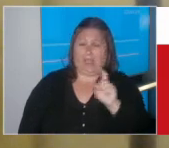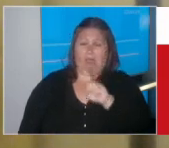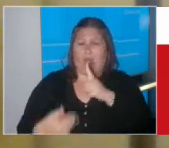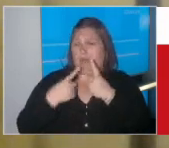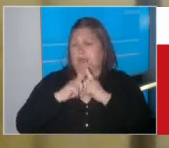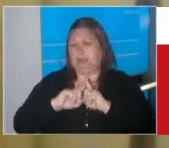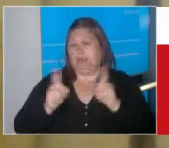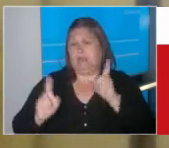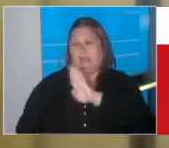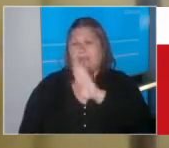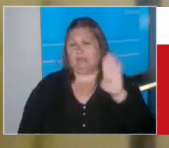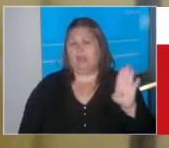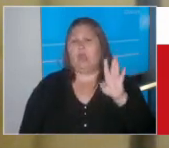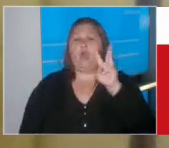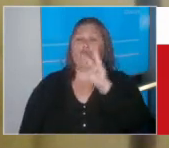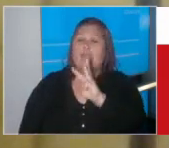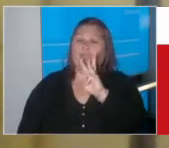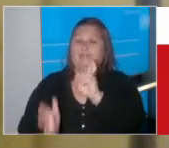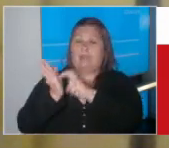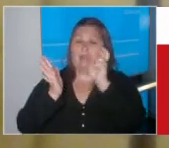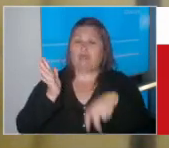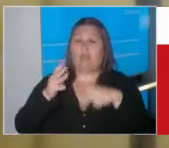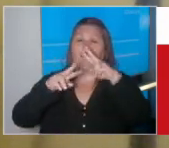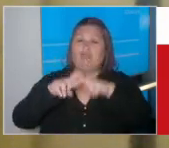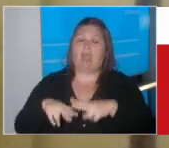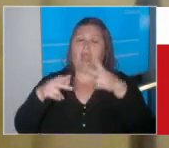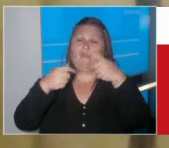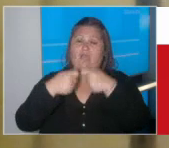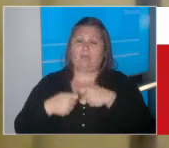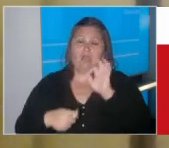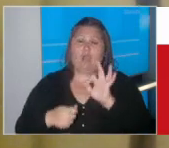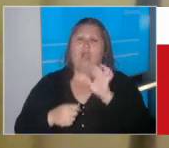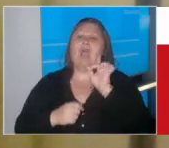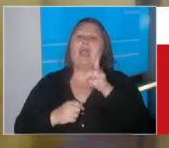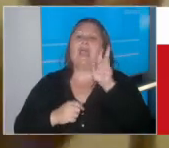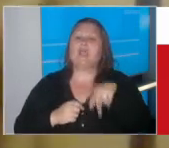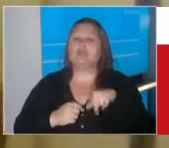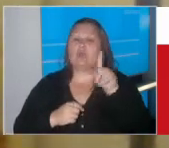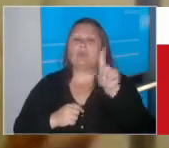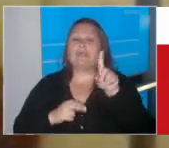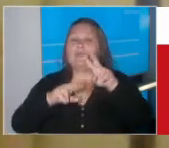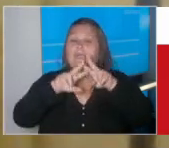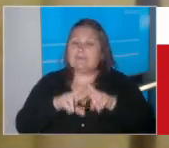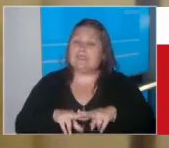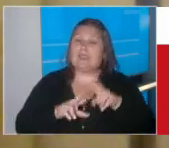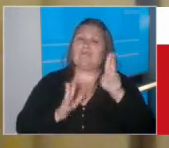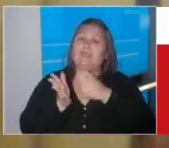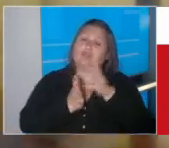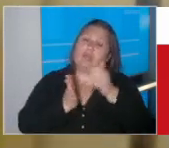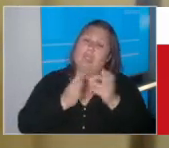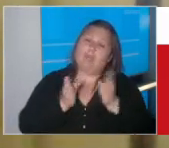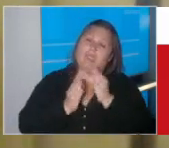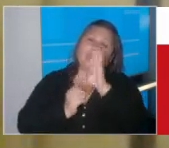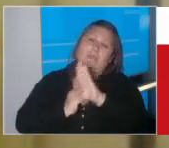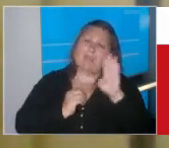מבנימין נתניהו או משטיינס שפרש או משאר החברים שלו במפלגה. אלא יש כאן מי נמצא ומזוהה עם נתניהו ומי